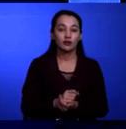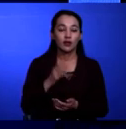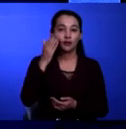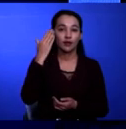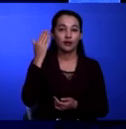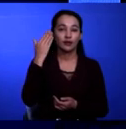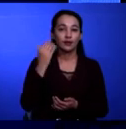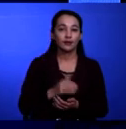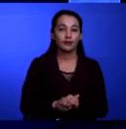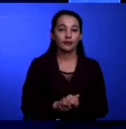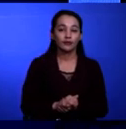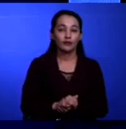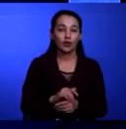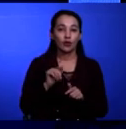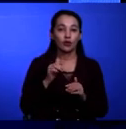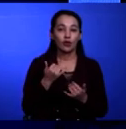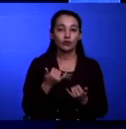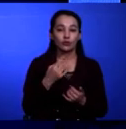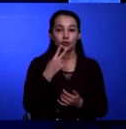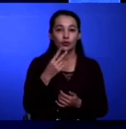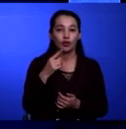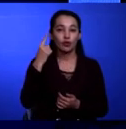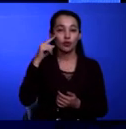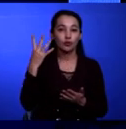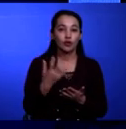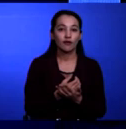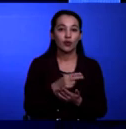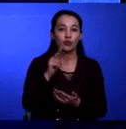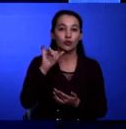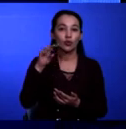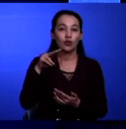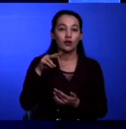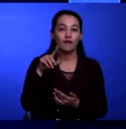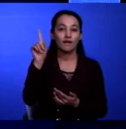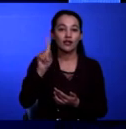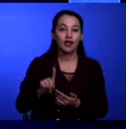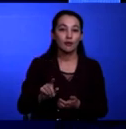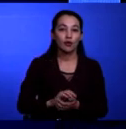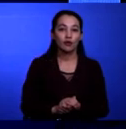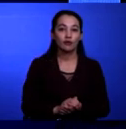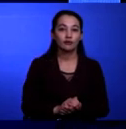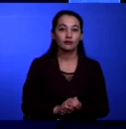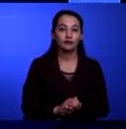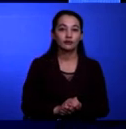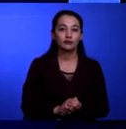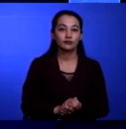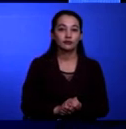Barakalla. Bu topishmoqning javobi do'l va chaqmoq.